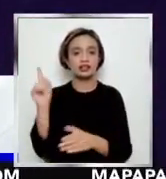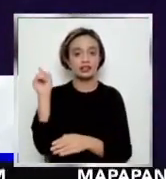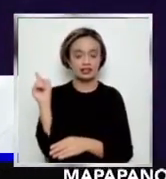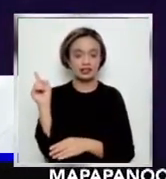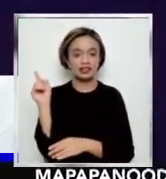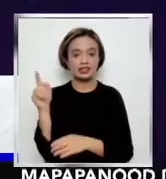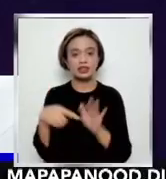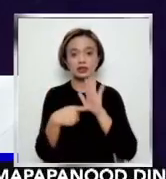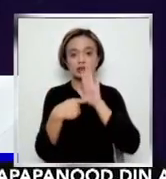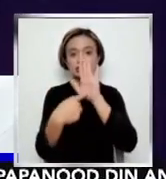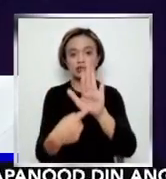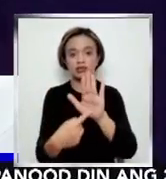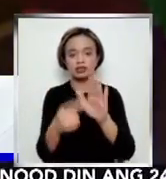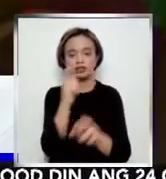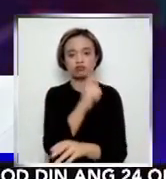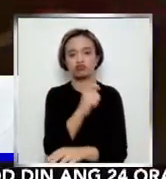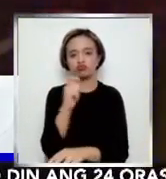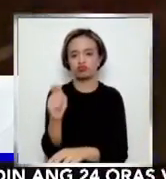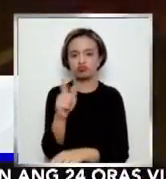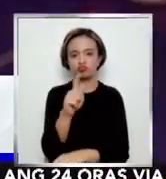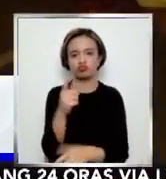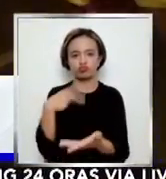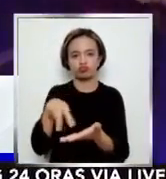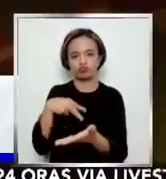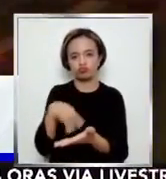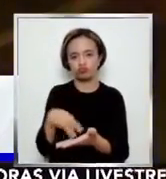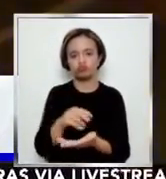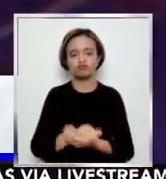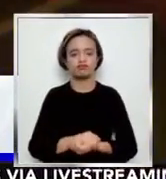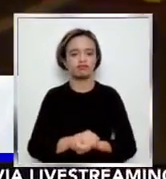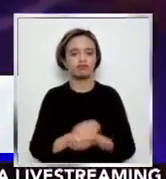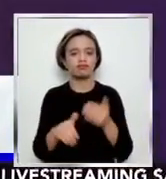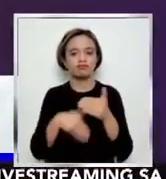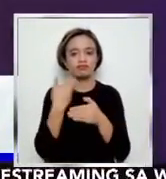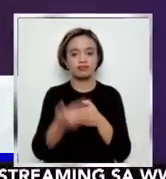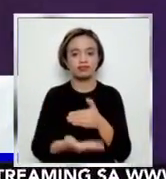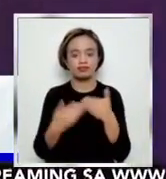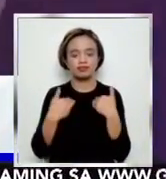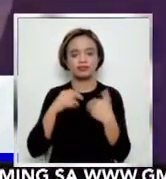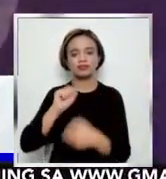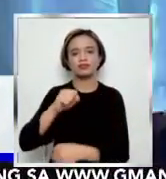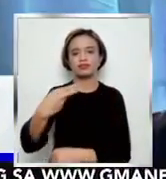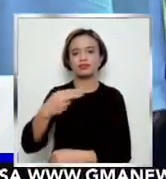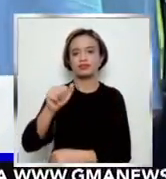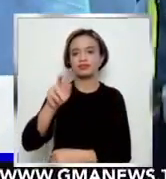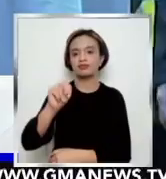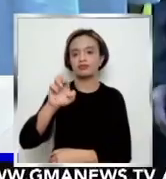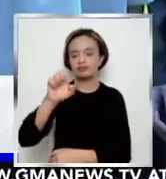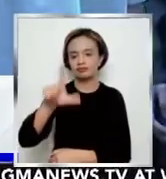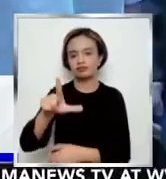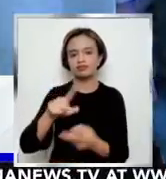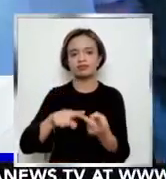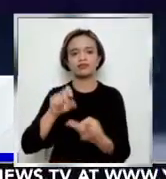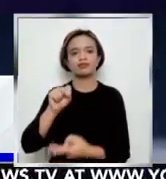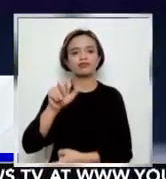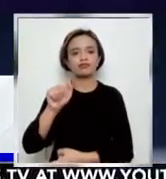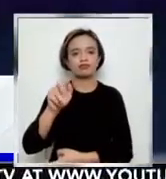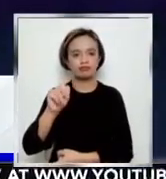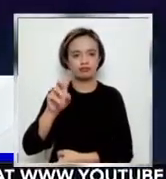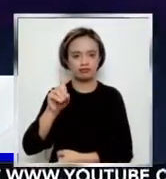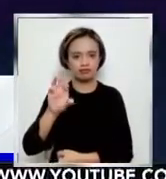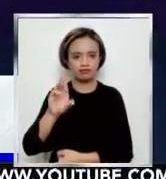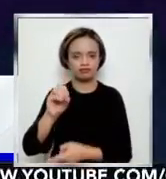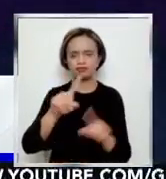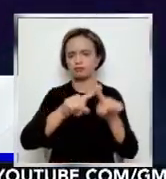ng TikTok moves. Naroon din sina Chanel Agustin, Sandro Mulak, Carlos San Juan at GMA